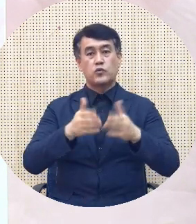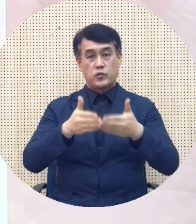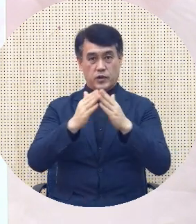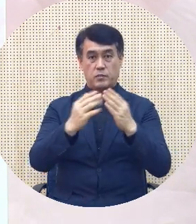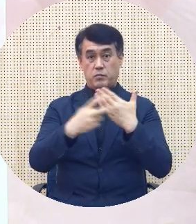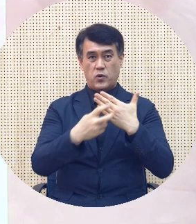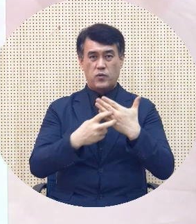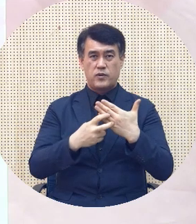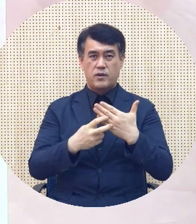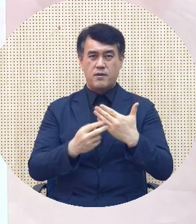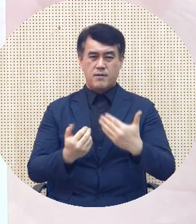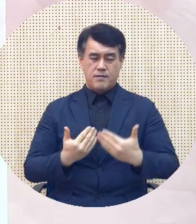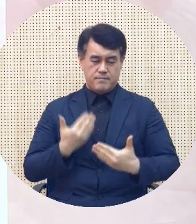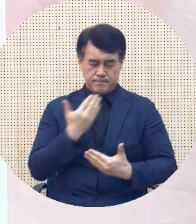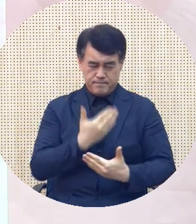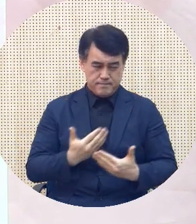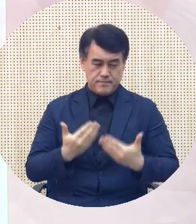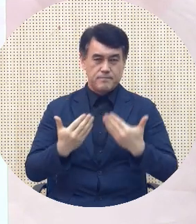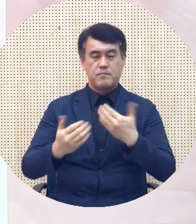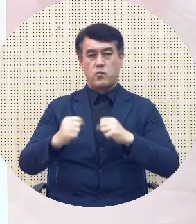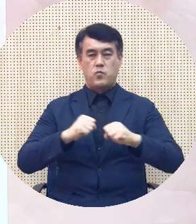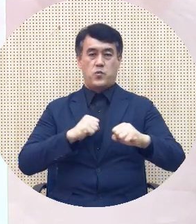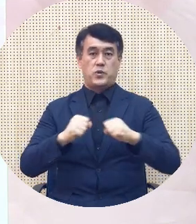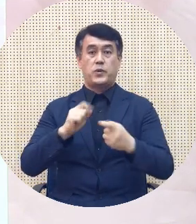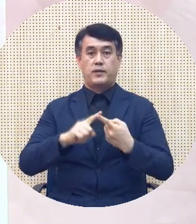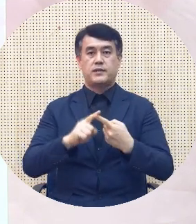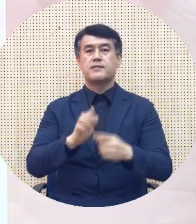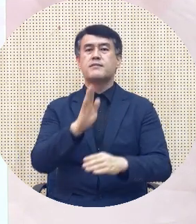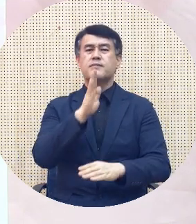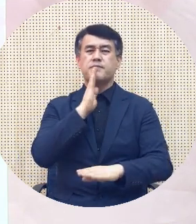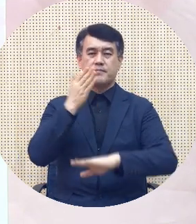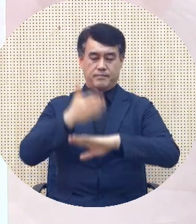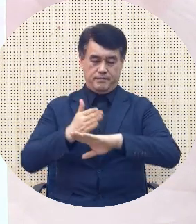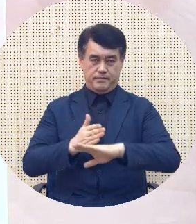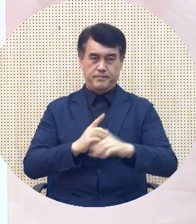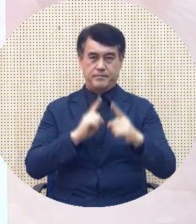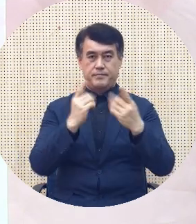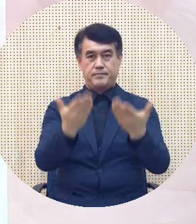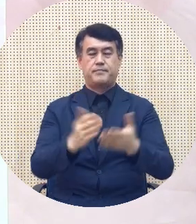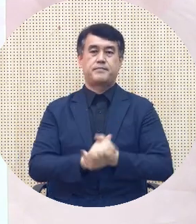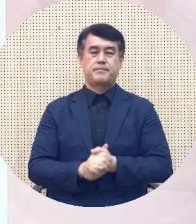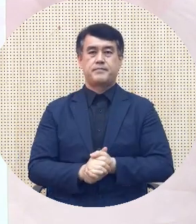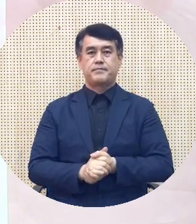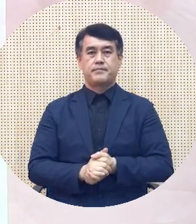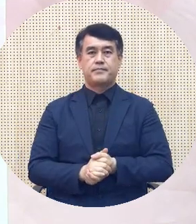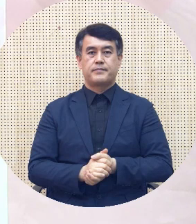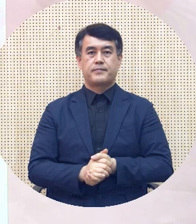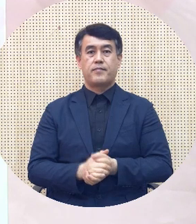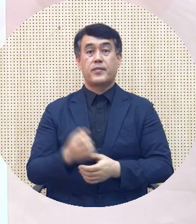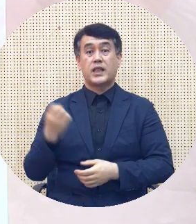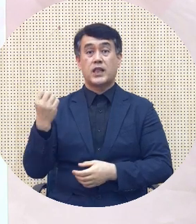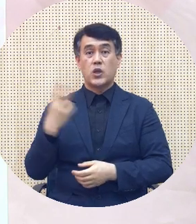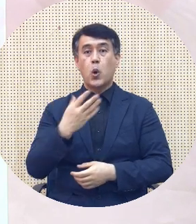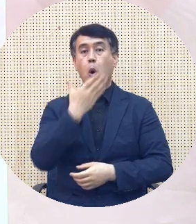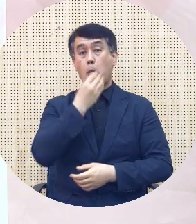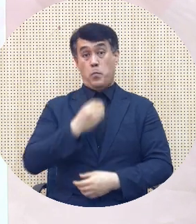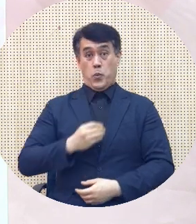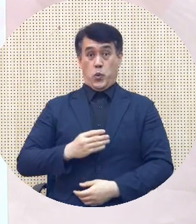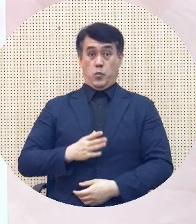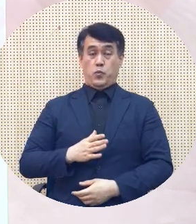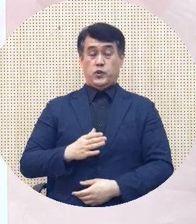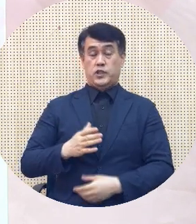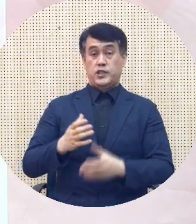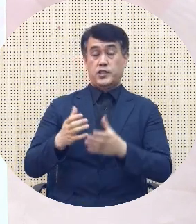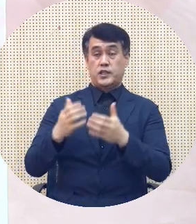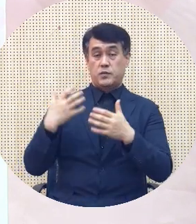헌신적이고 눈물 어린 활동에 진심으로 감사드립니다. 또한 보건복지부에서는